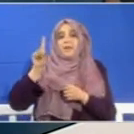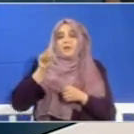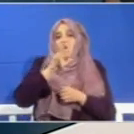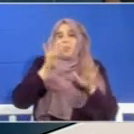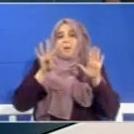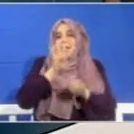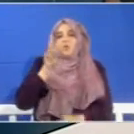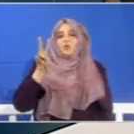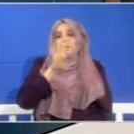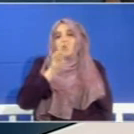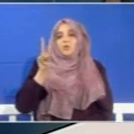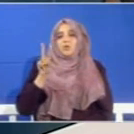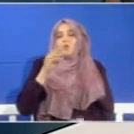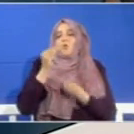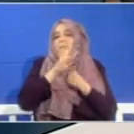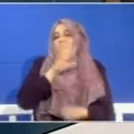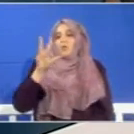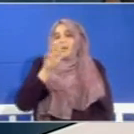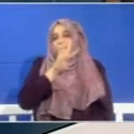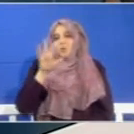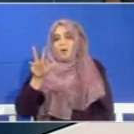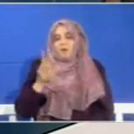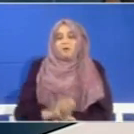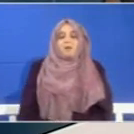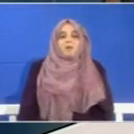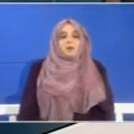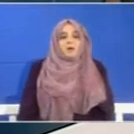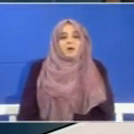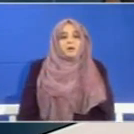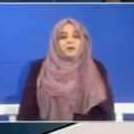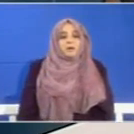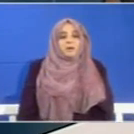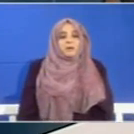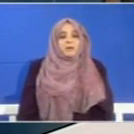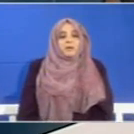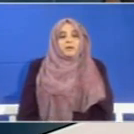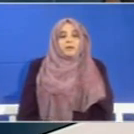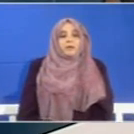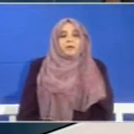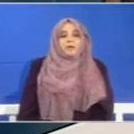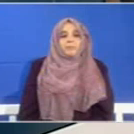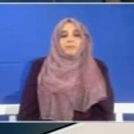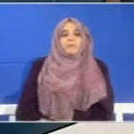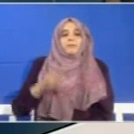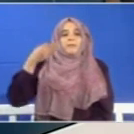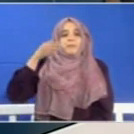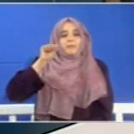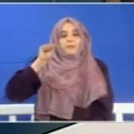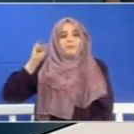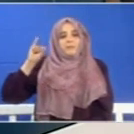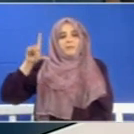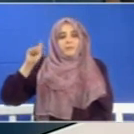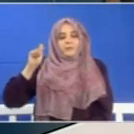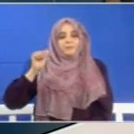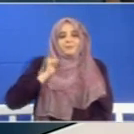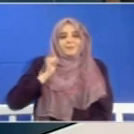021-39-42-42 أو 43-43. اتصال أم محمد من ولاية المسيلة. السلام عليكم. وعليكم السلام